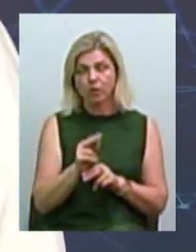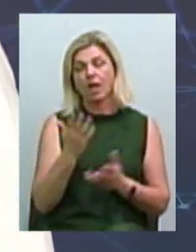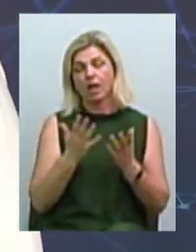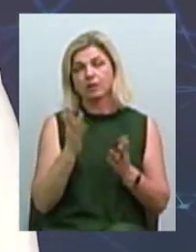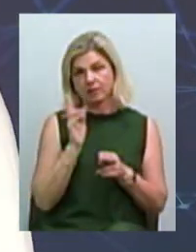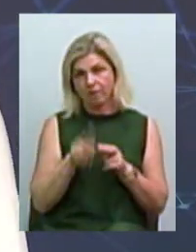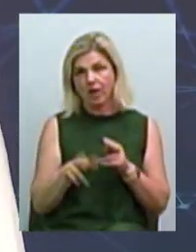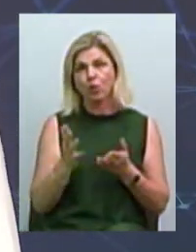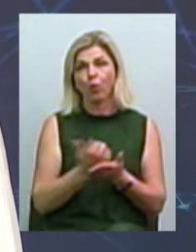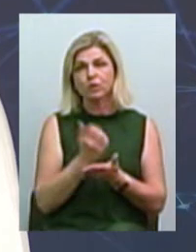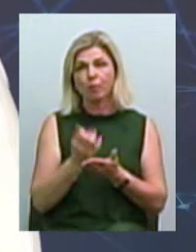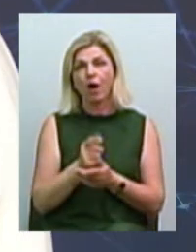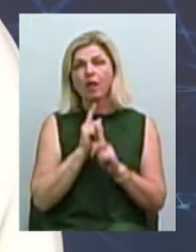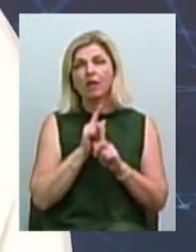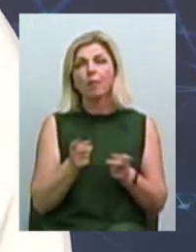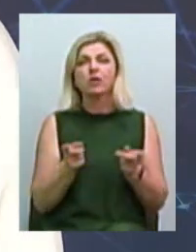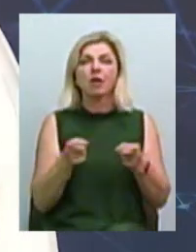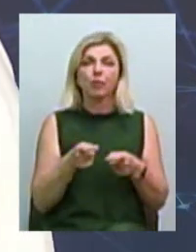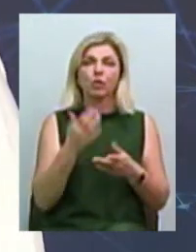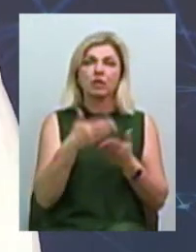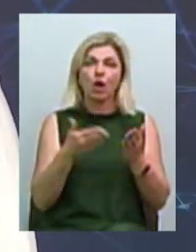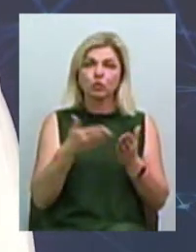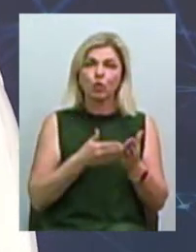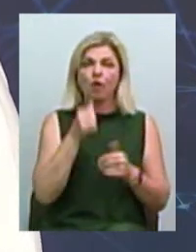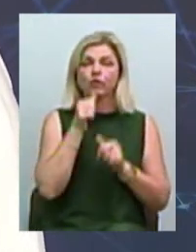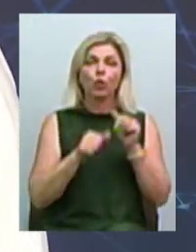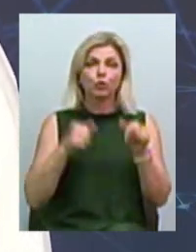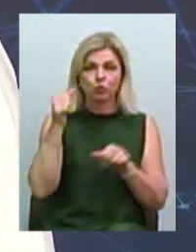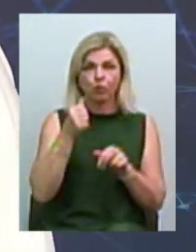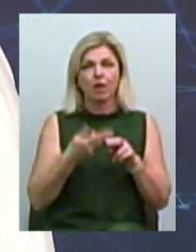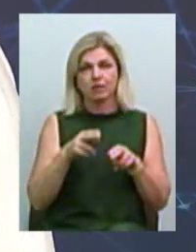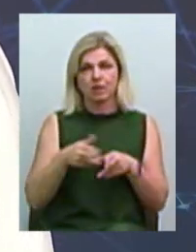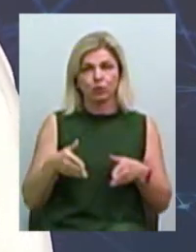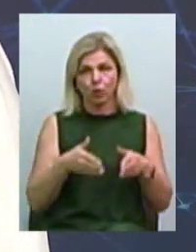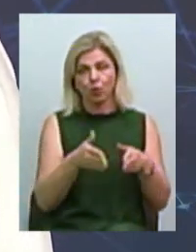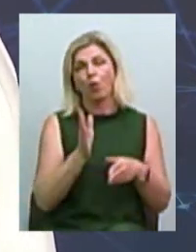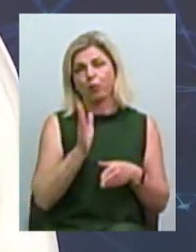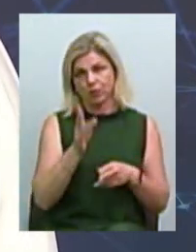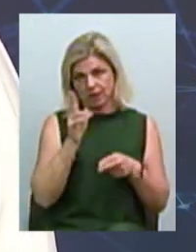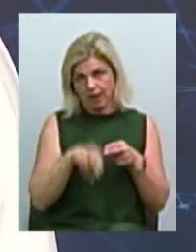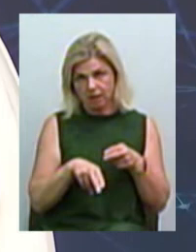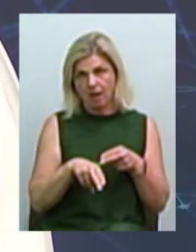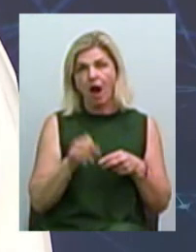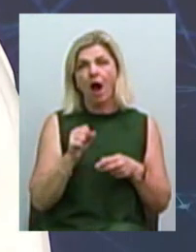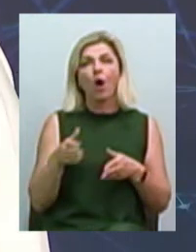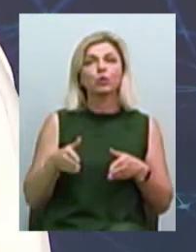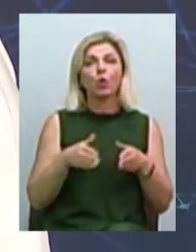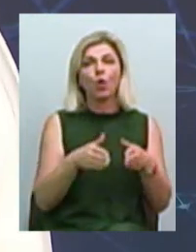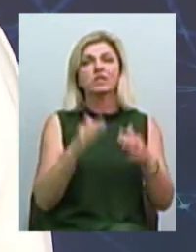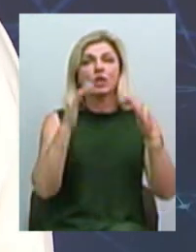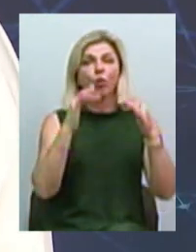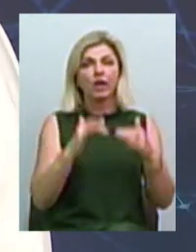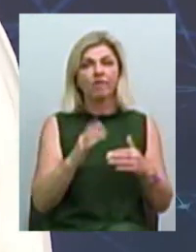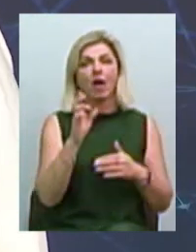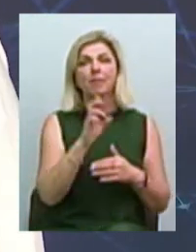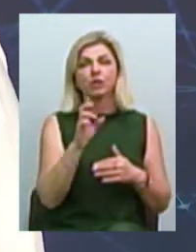ну, тобто вона не буде заблокована чи скасована. І в наступному році ця дорога буде закінчена. Щодо дороги березингувати Снігурівка, вона у